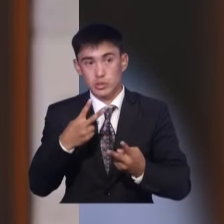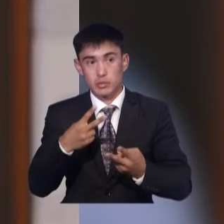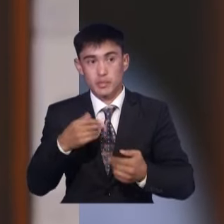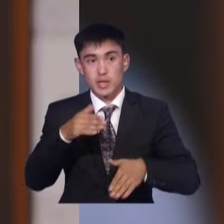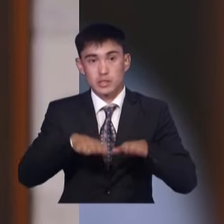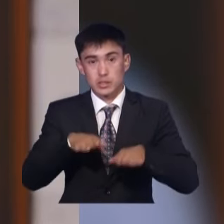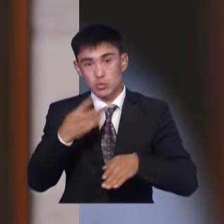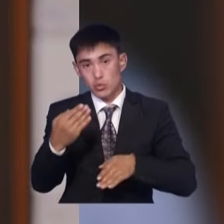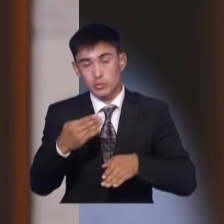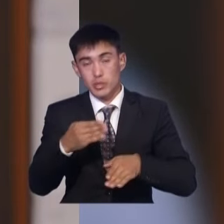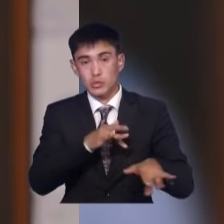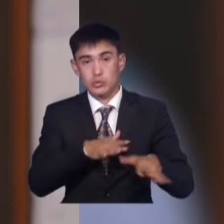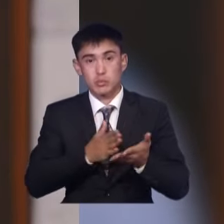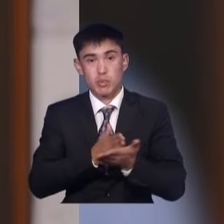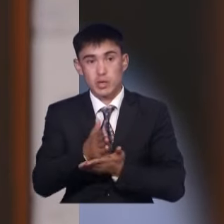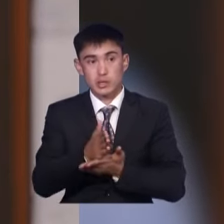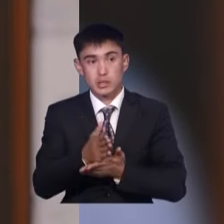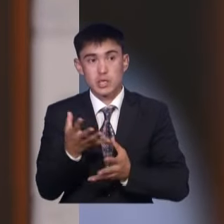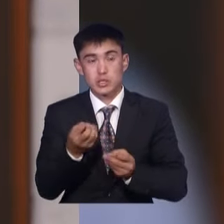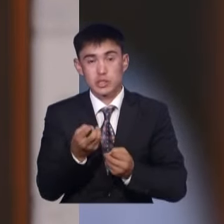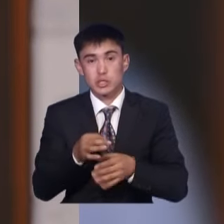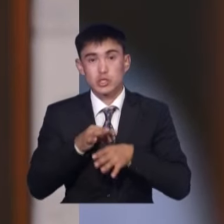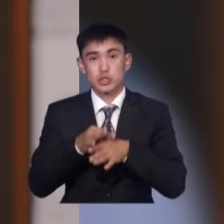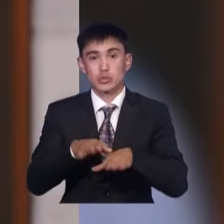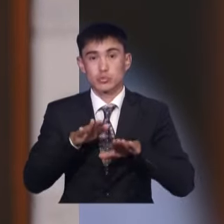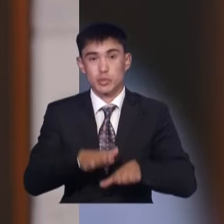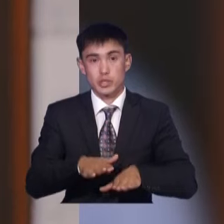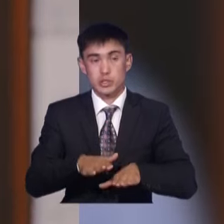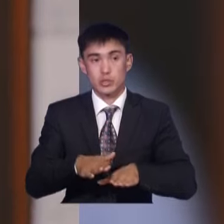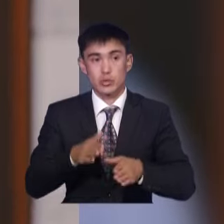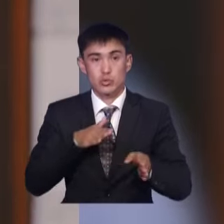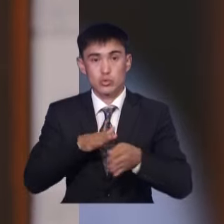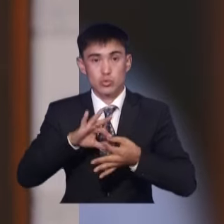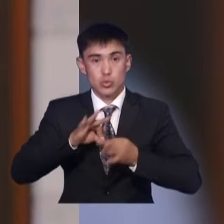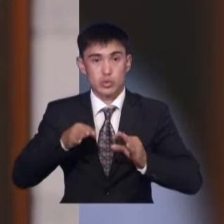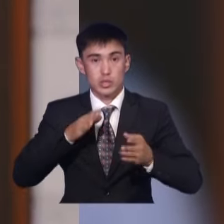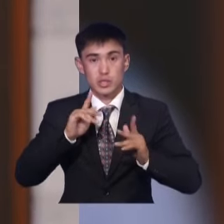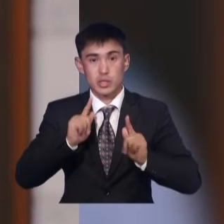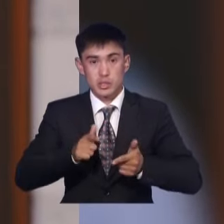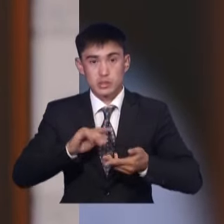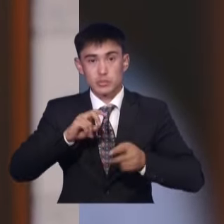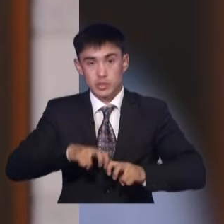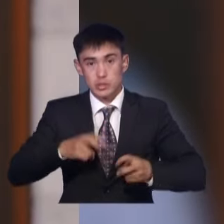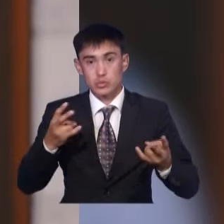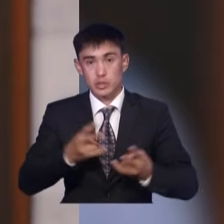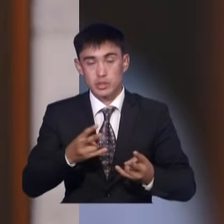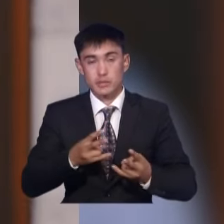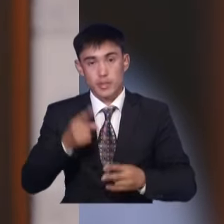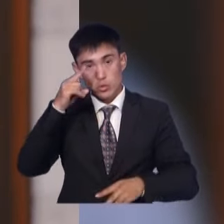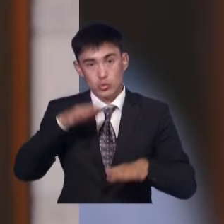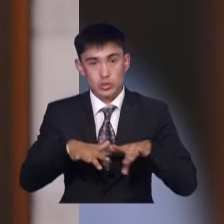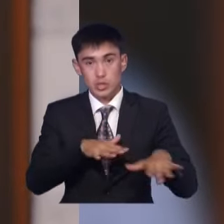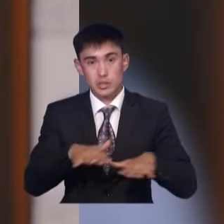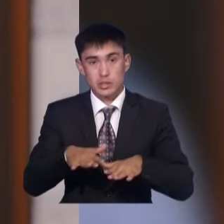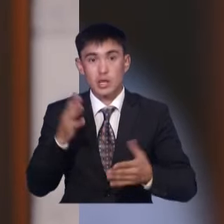салыстырып, онымен қозғалыс бағытын, сондай-ақ жеткізу мекен жайы жөнінде толық келісіп, тексеруді ұмытпаңыздар. Күдікті